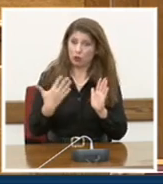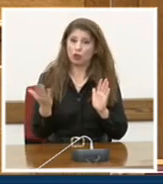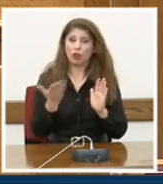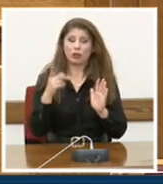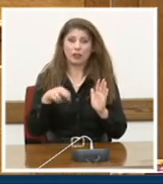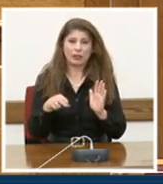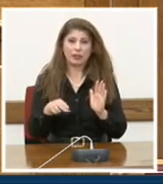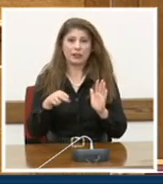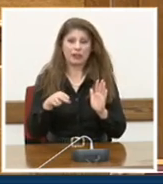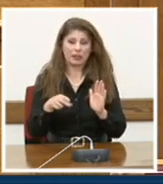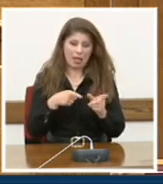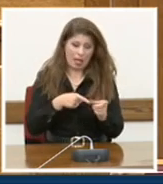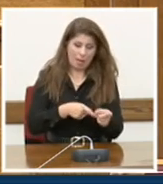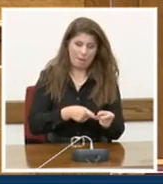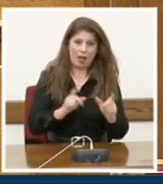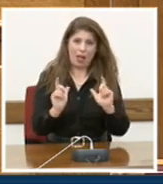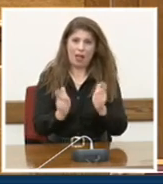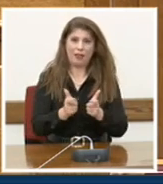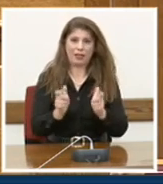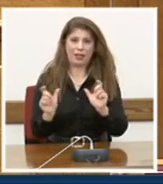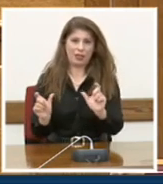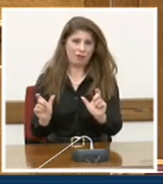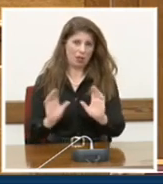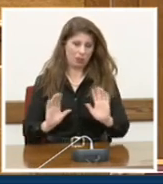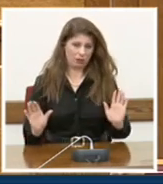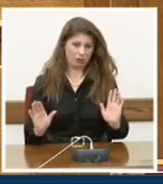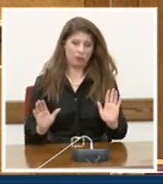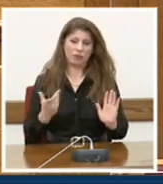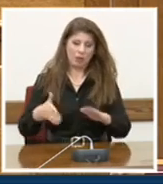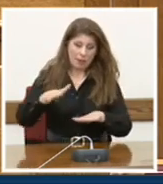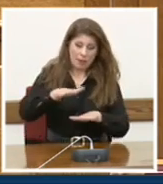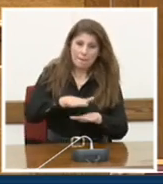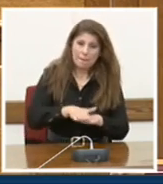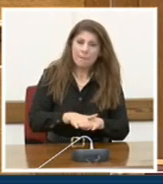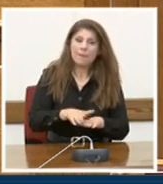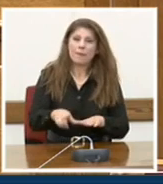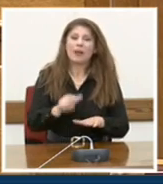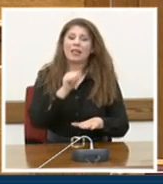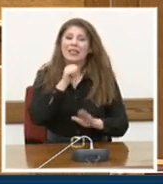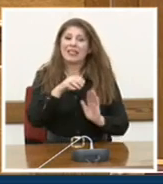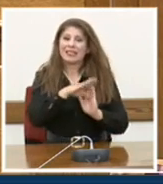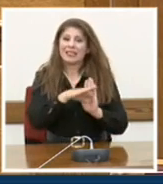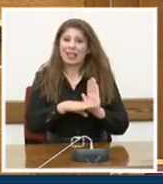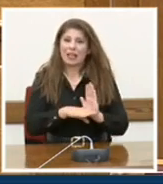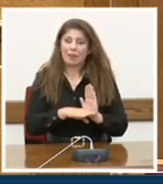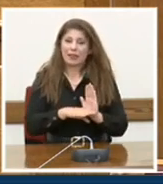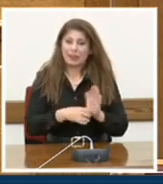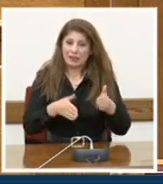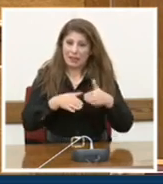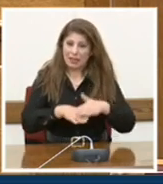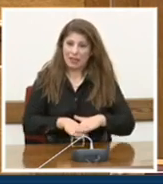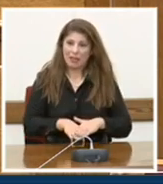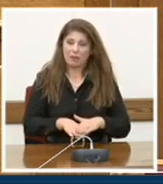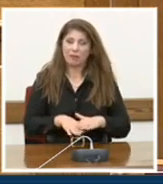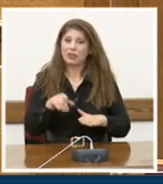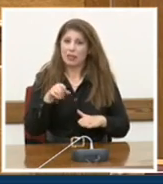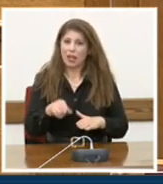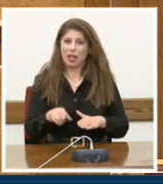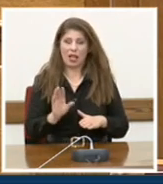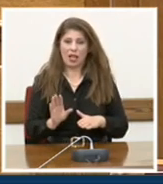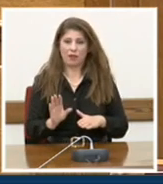απειλές για την εθνική ασφάλεια. Πατάει πάνω στη συνταγματική κάλυψη μιας τέτοιας